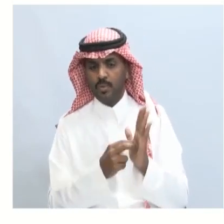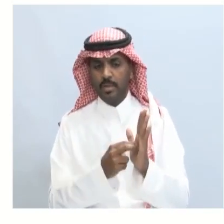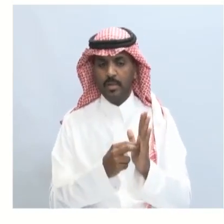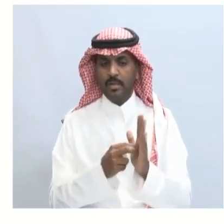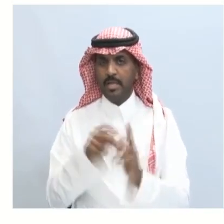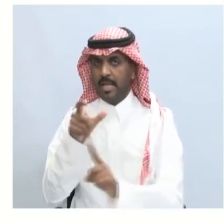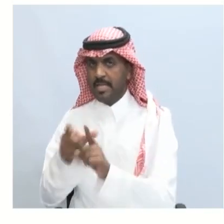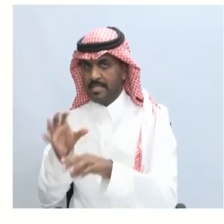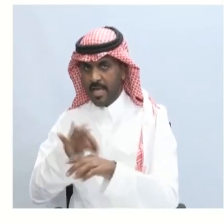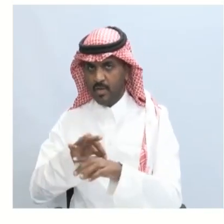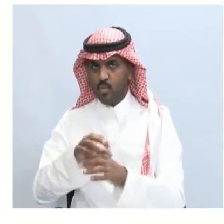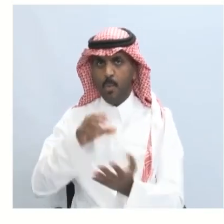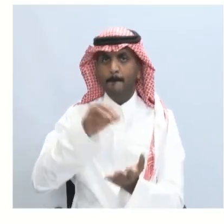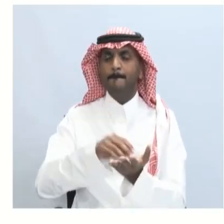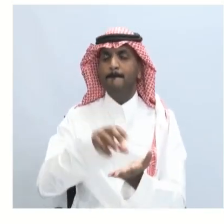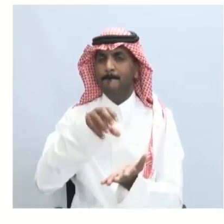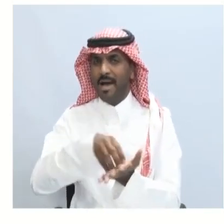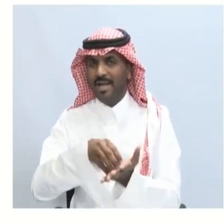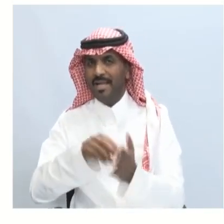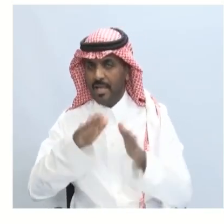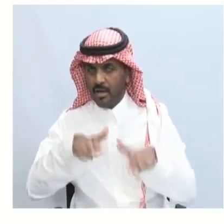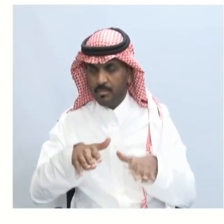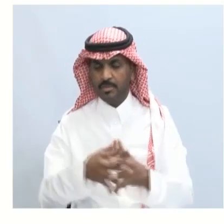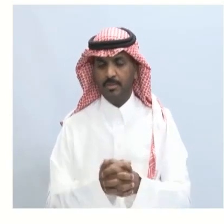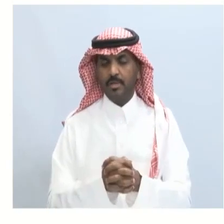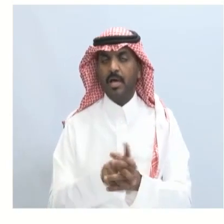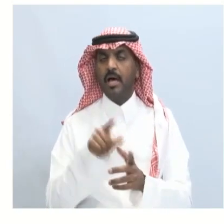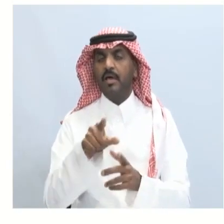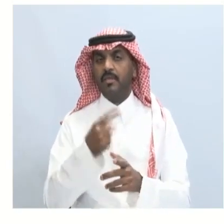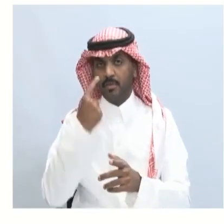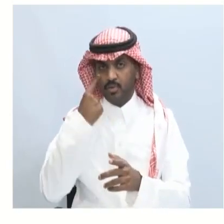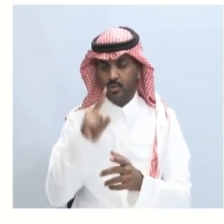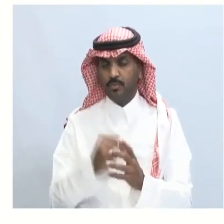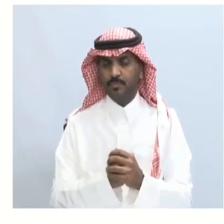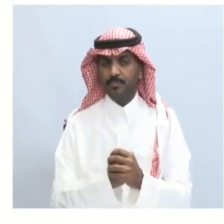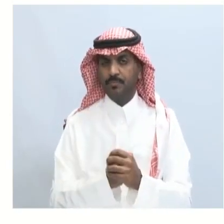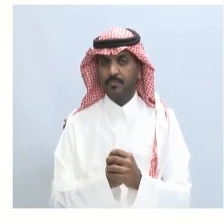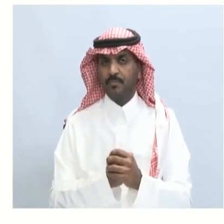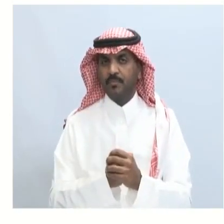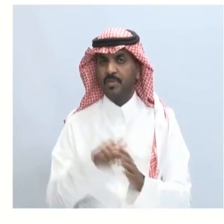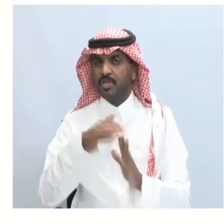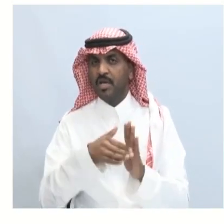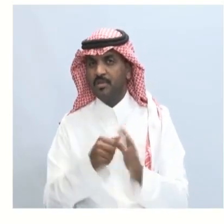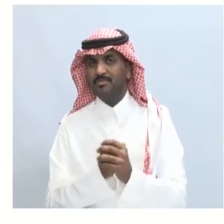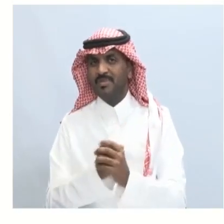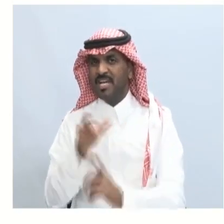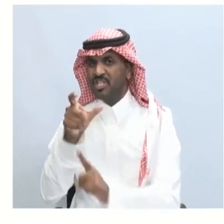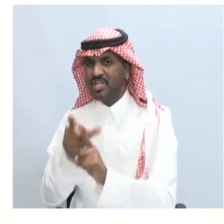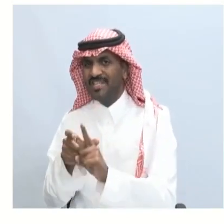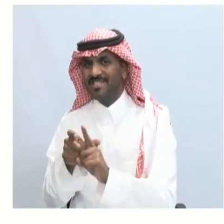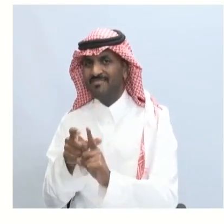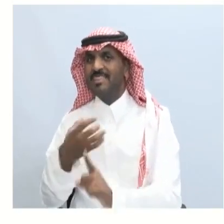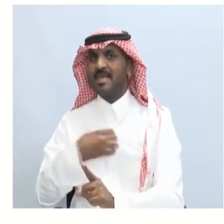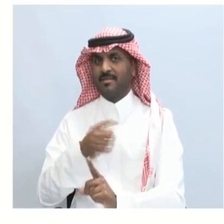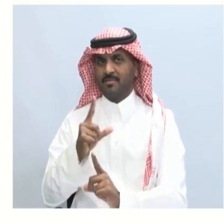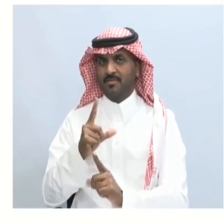محل اقامته وهو محل اقامته فهذا نجده في الجانب الشخص ذاته